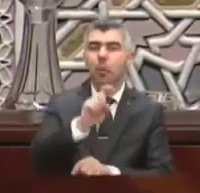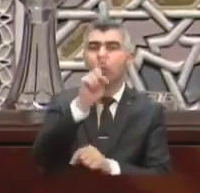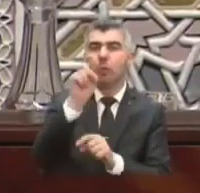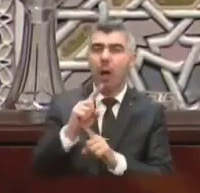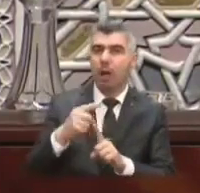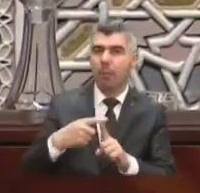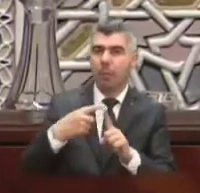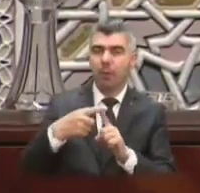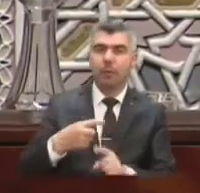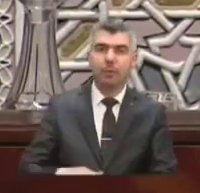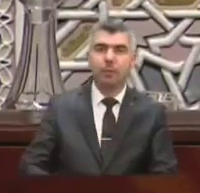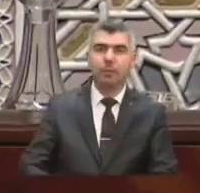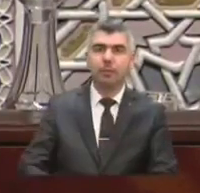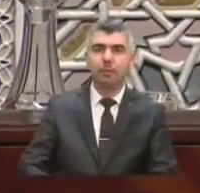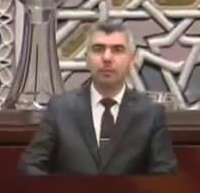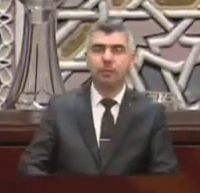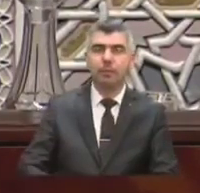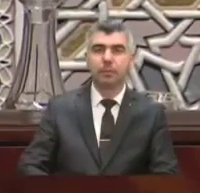تعقيب السيد النائب.